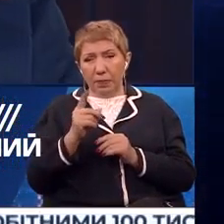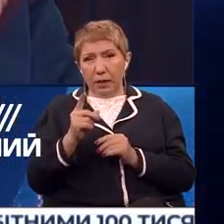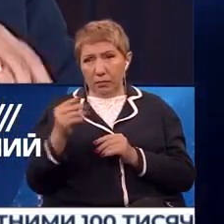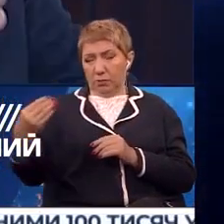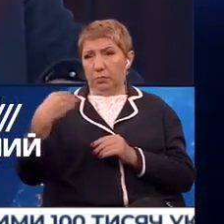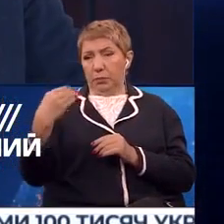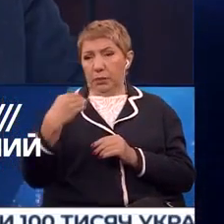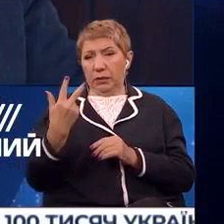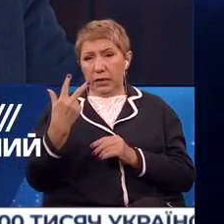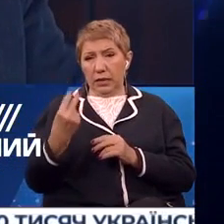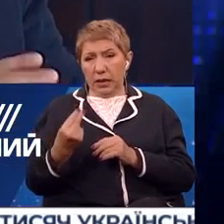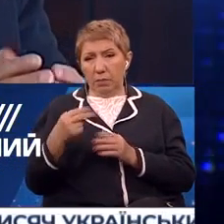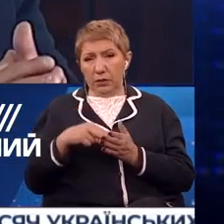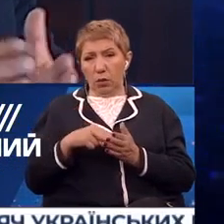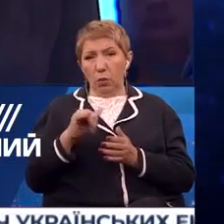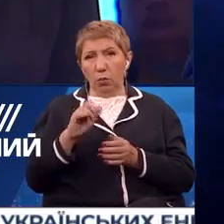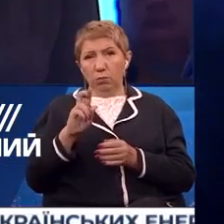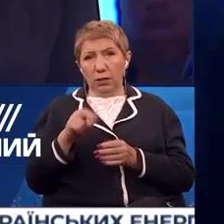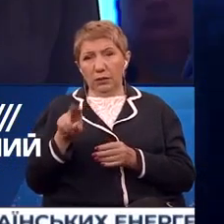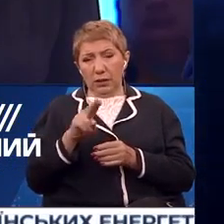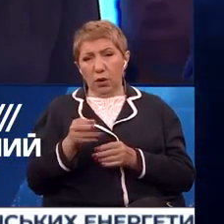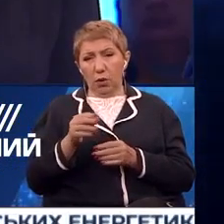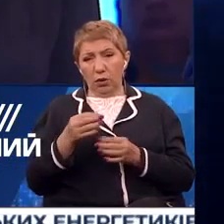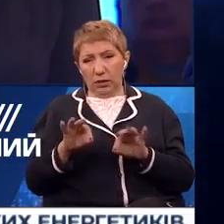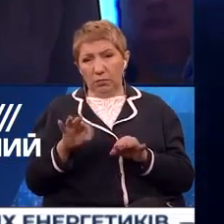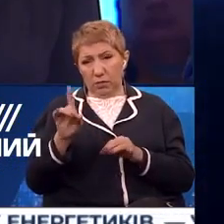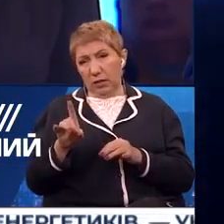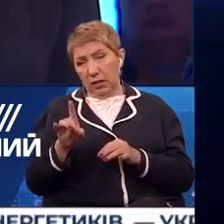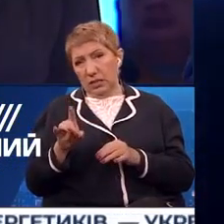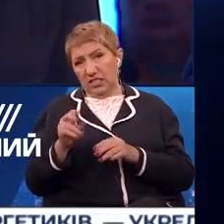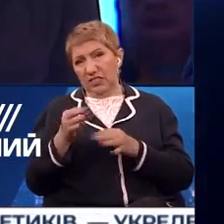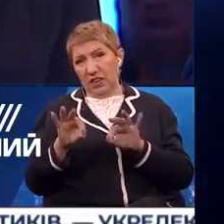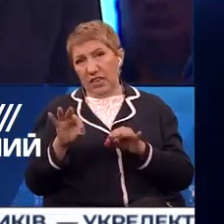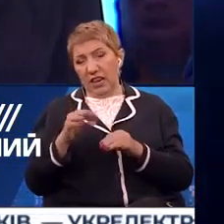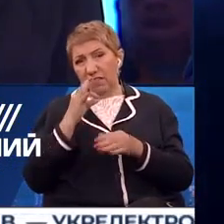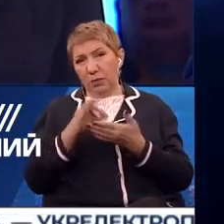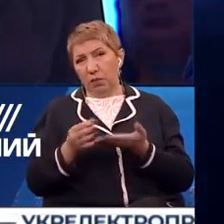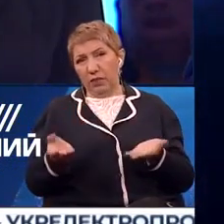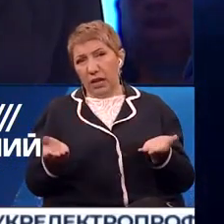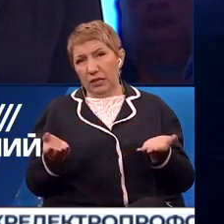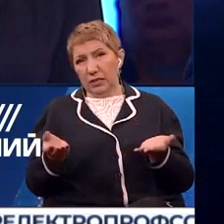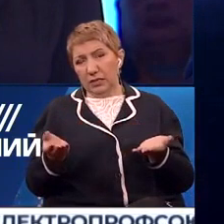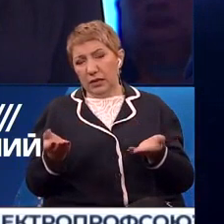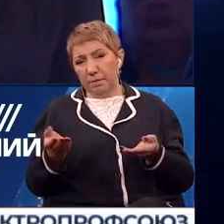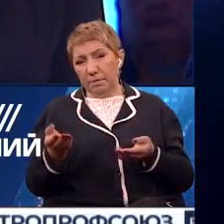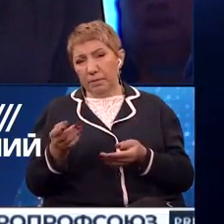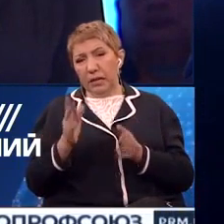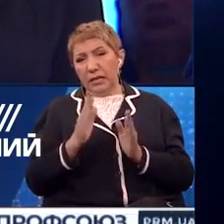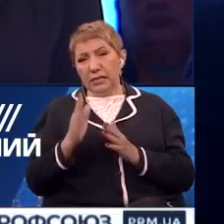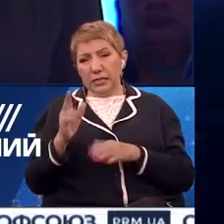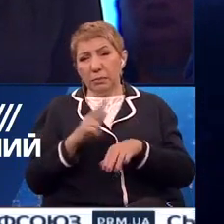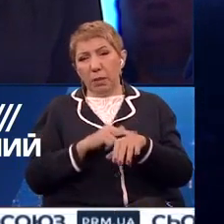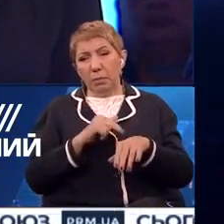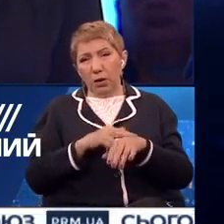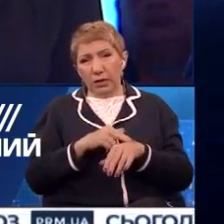російський, 3 дні постояв, УБД отримав і УБДшників звільнили відповідальності. Ми ж пам'ятаємо ці всі речі. Тому, якби система поліцейська, на